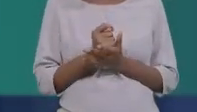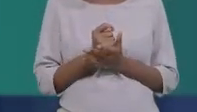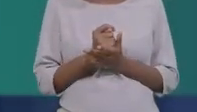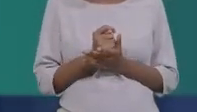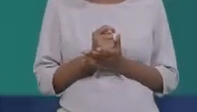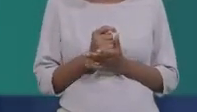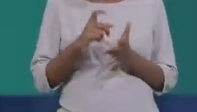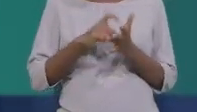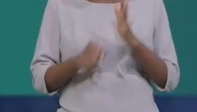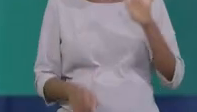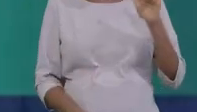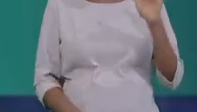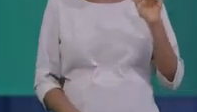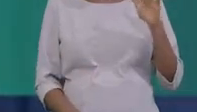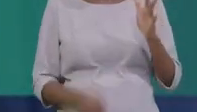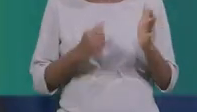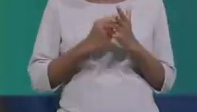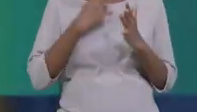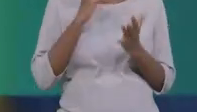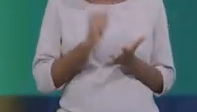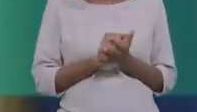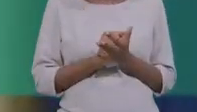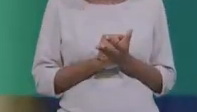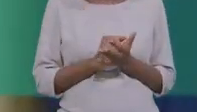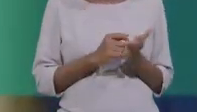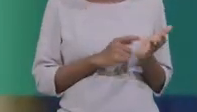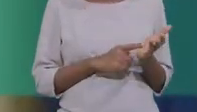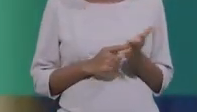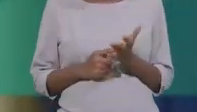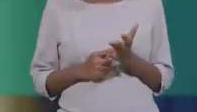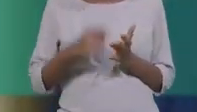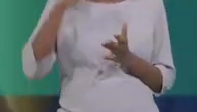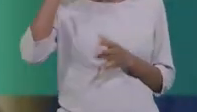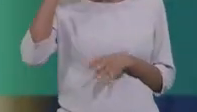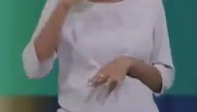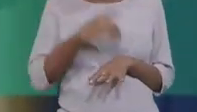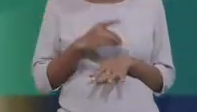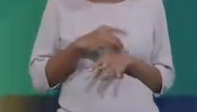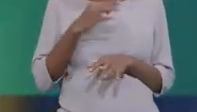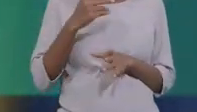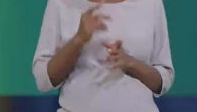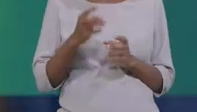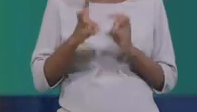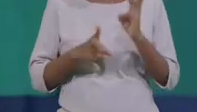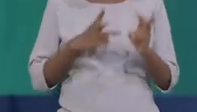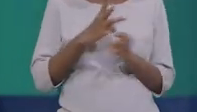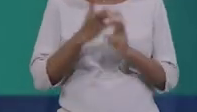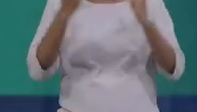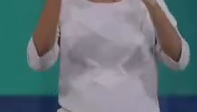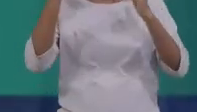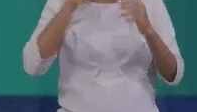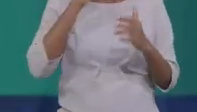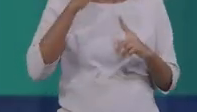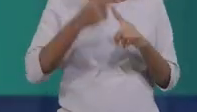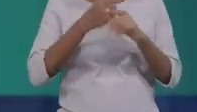contre la vérité. Verset 15 dit, cette sagesse, la sagesse du monde, ne